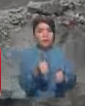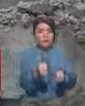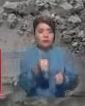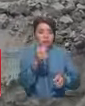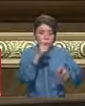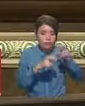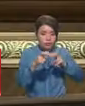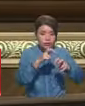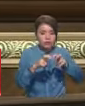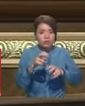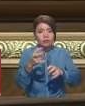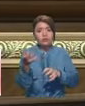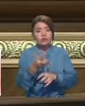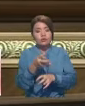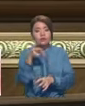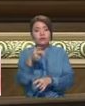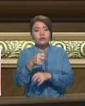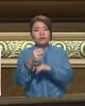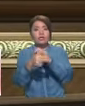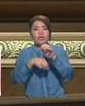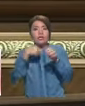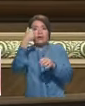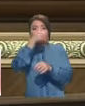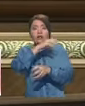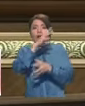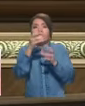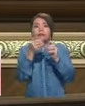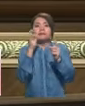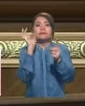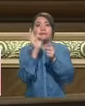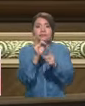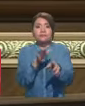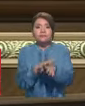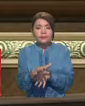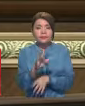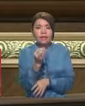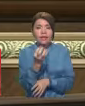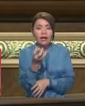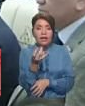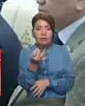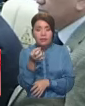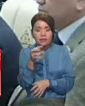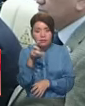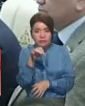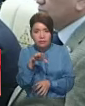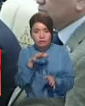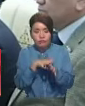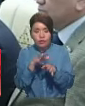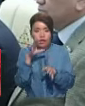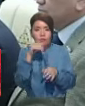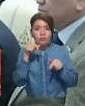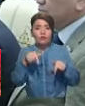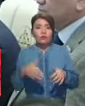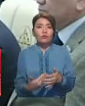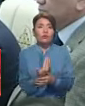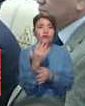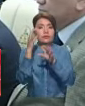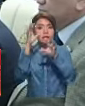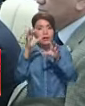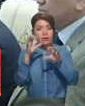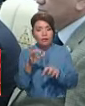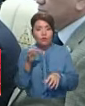геологоразведку. В 2018 году в целях восполнения минерально-сырьевой базы было принято новое законодательство